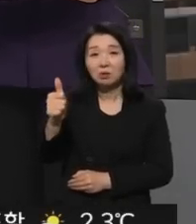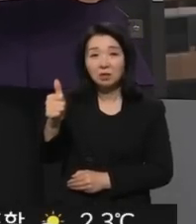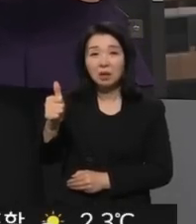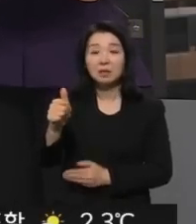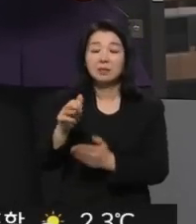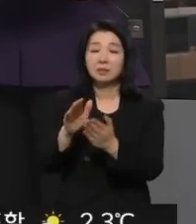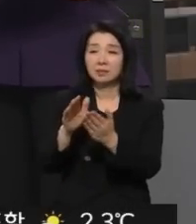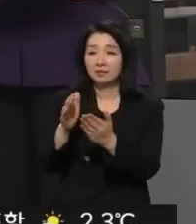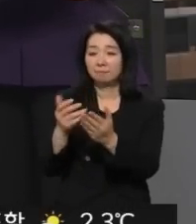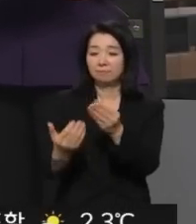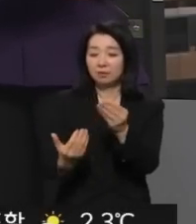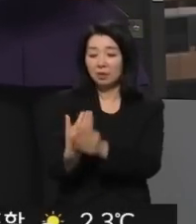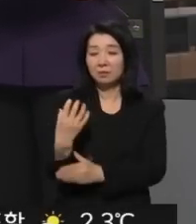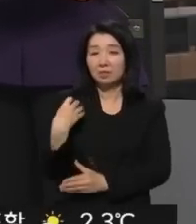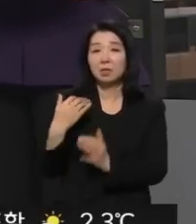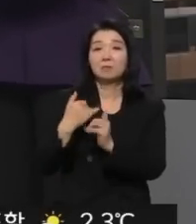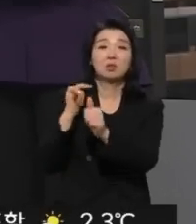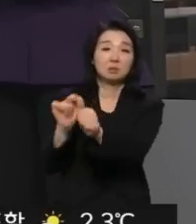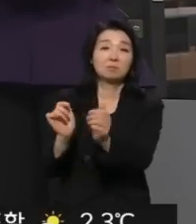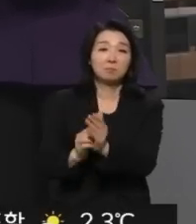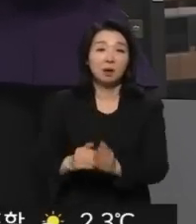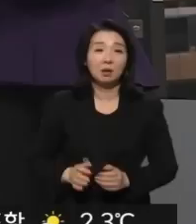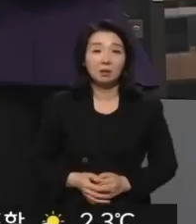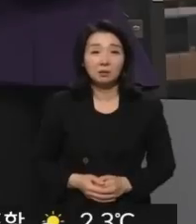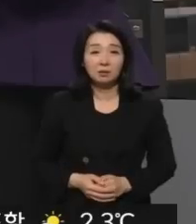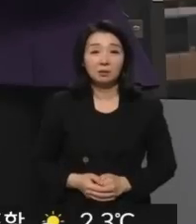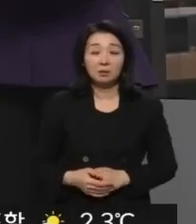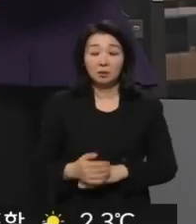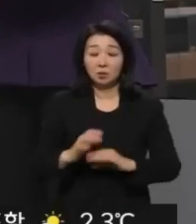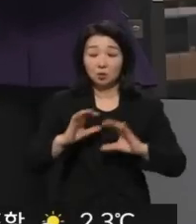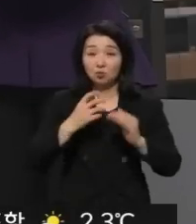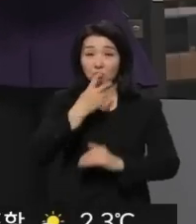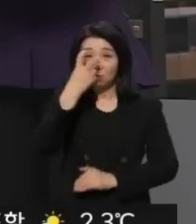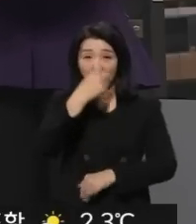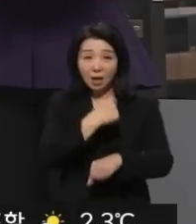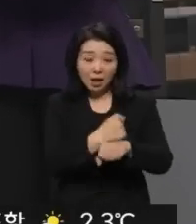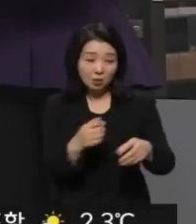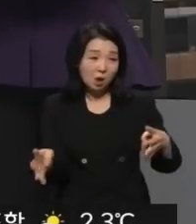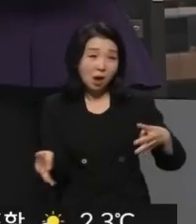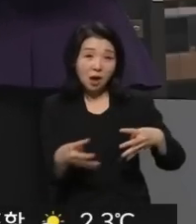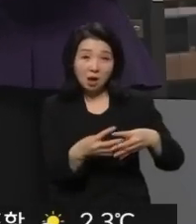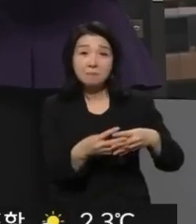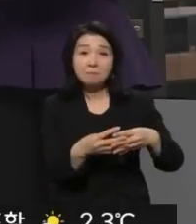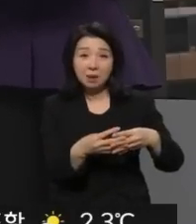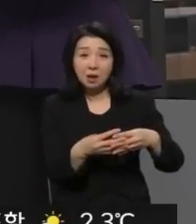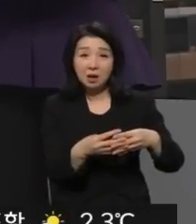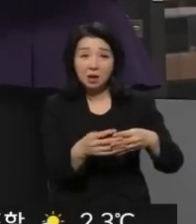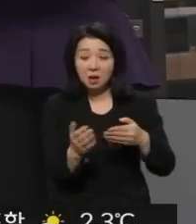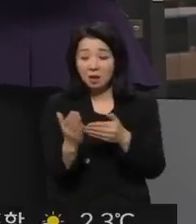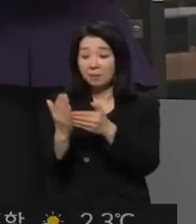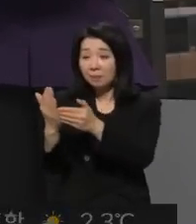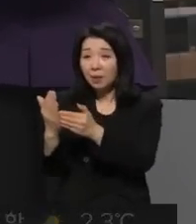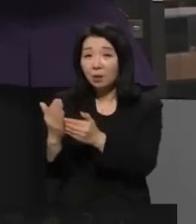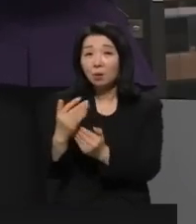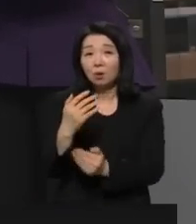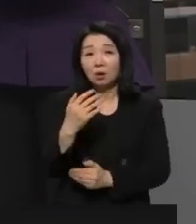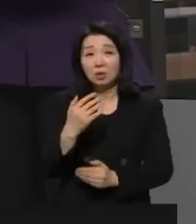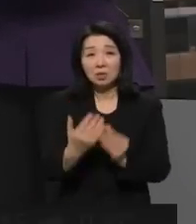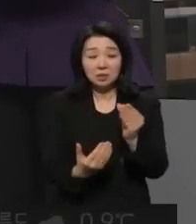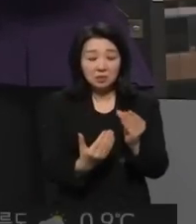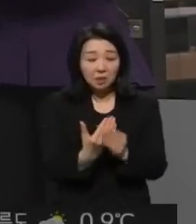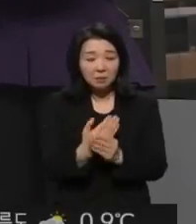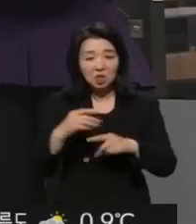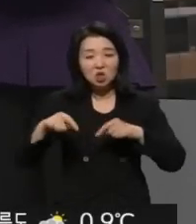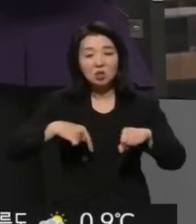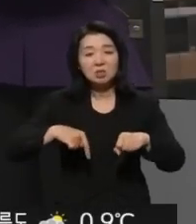참사 책임자로 지목을 했습니다. 마침내 국정조사를 하기로 합의한 여야에게 한 주문은 참사를 정쟁화하지